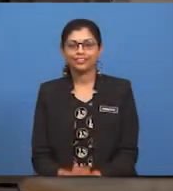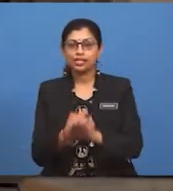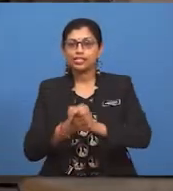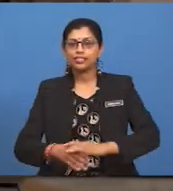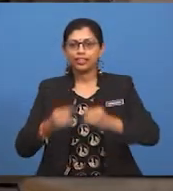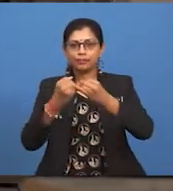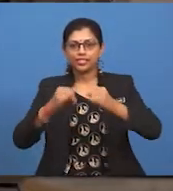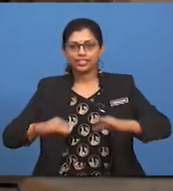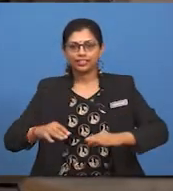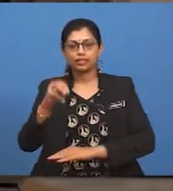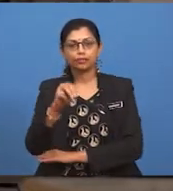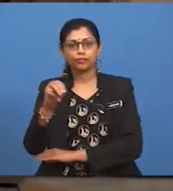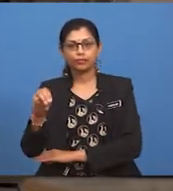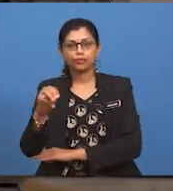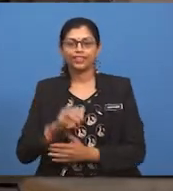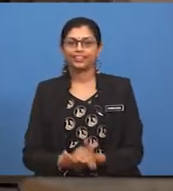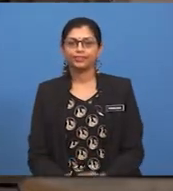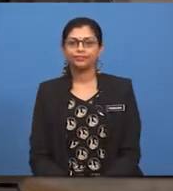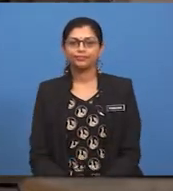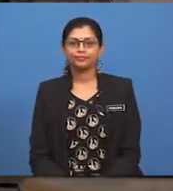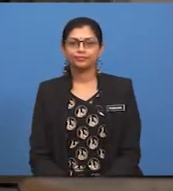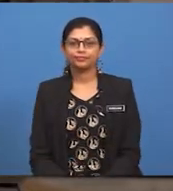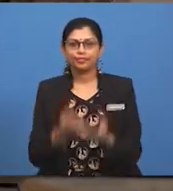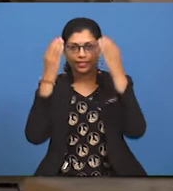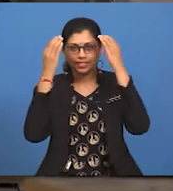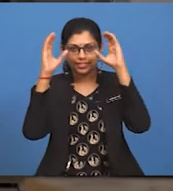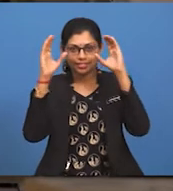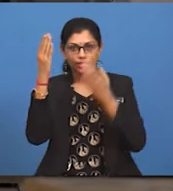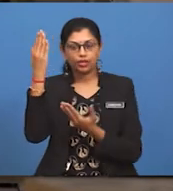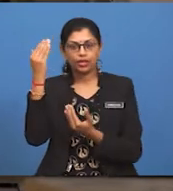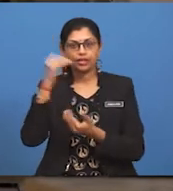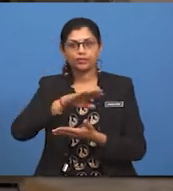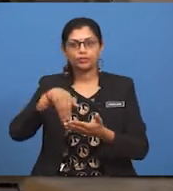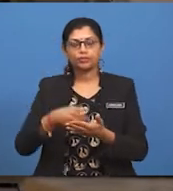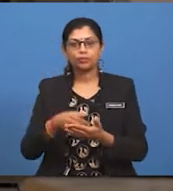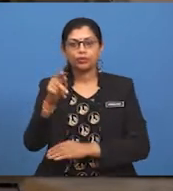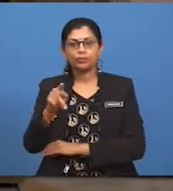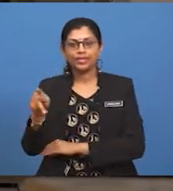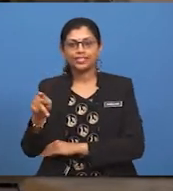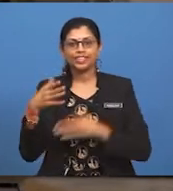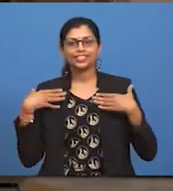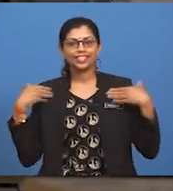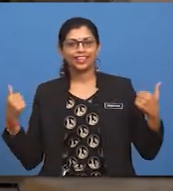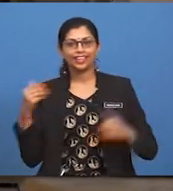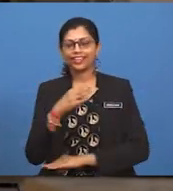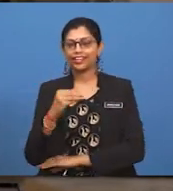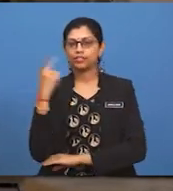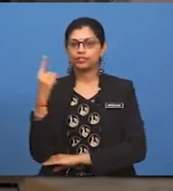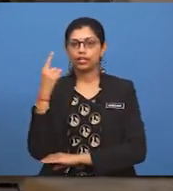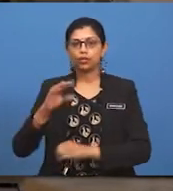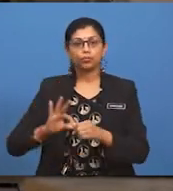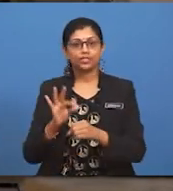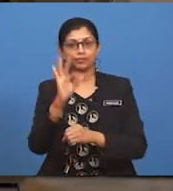Selamat sejahtera para pelajar yang dikasihi. Cikgu harap semua pelajar sehat dan sentiasa bersemangat sepanjang hari